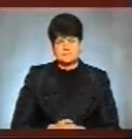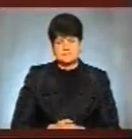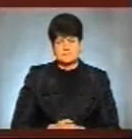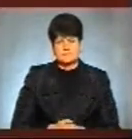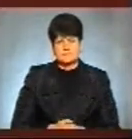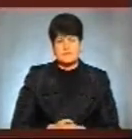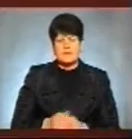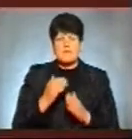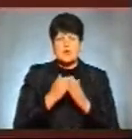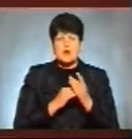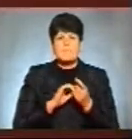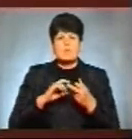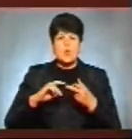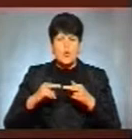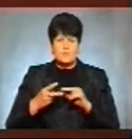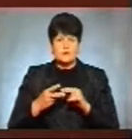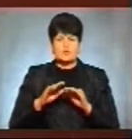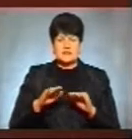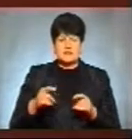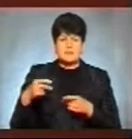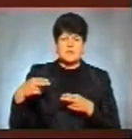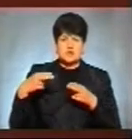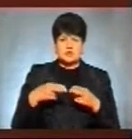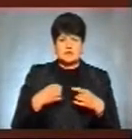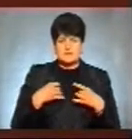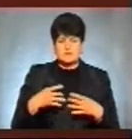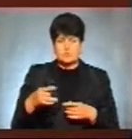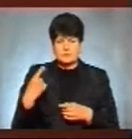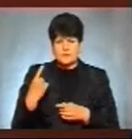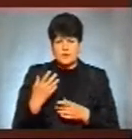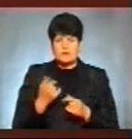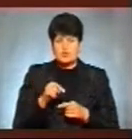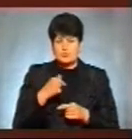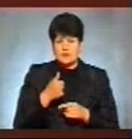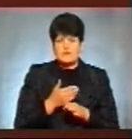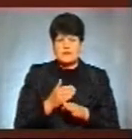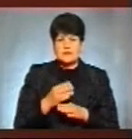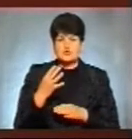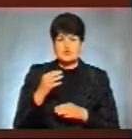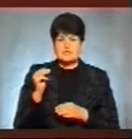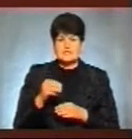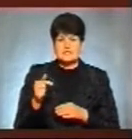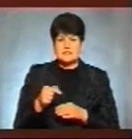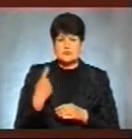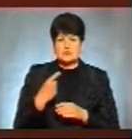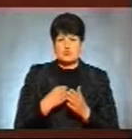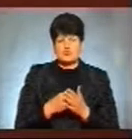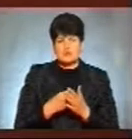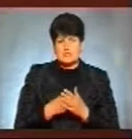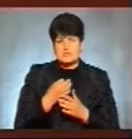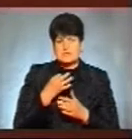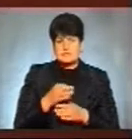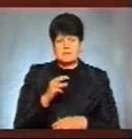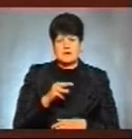На програму обміну, за якою діти приїжджають на свята на Тернопільщину, цього року виділили 40 тисяч гривень з обласного бюджету, розповів